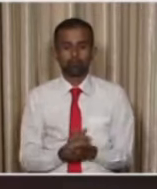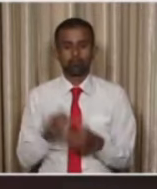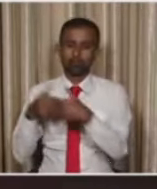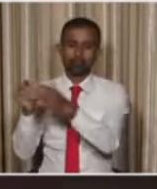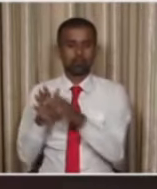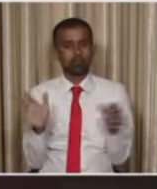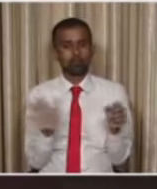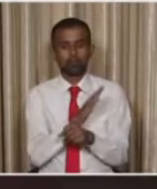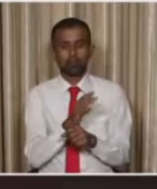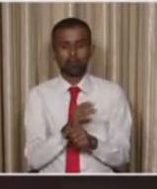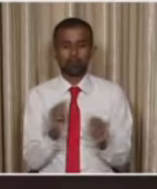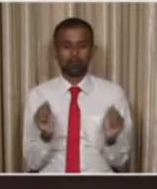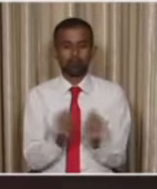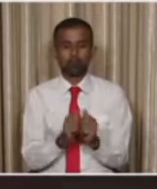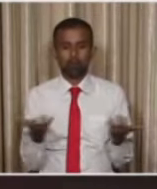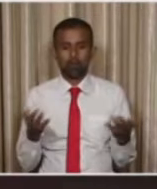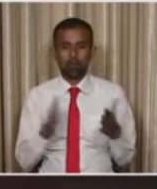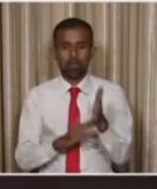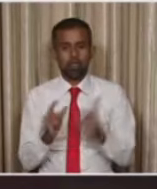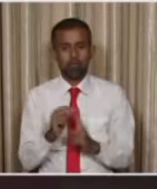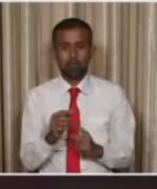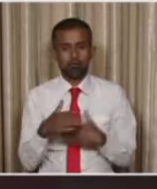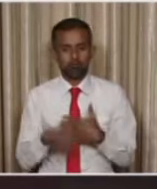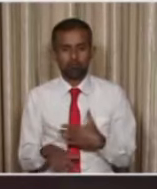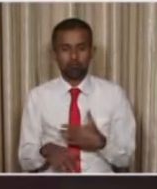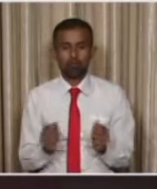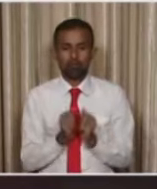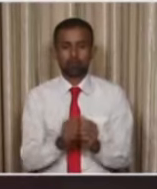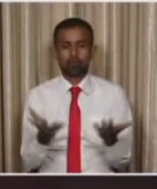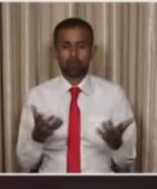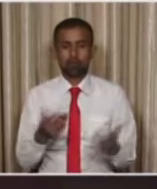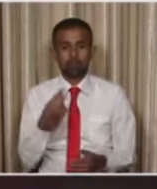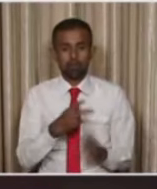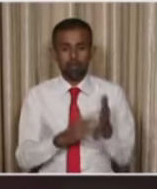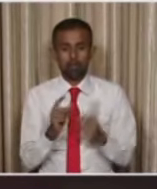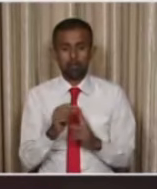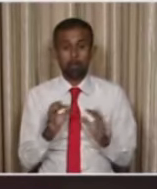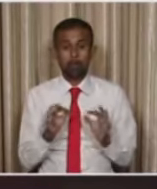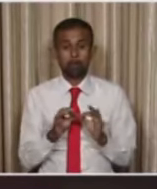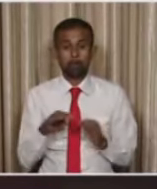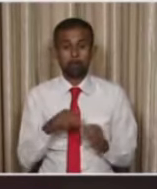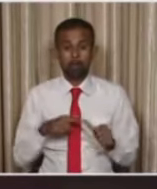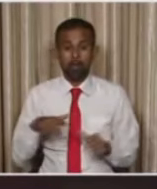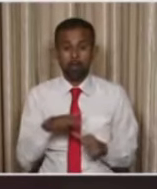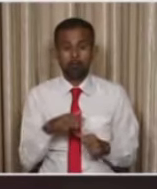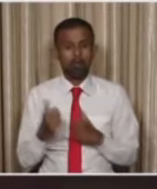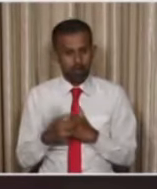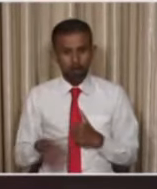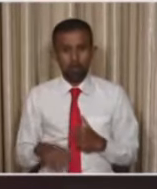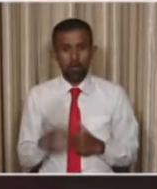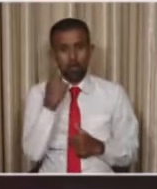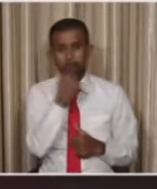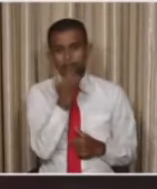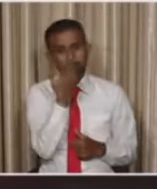වෙන්න ඇති. කරපු කෙංගෙඩියක් නැහැ කැබිනට් ඇමතිකම කරාට. කරපු කෙංගෙඩියක් නැහැ. මම නියෝජ්‍ය ඇමතිරකට බින්ගිරි අක්කර 1000ක අපරාධ සැකසුම් කලාපයක් කරලා දිනවා. ආ අස් දෙකට